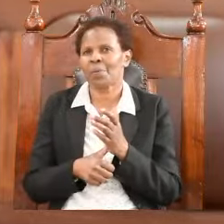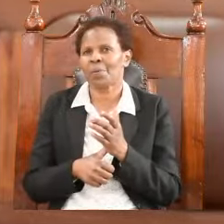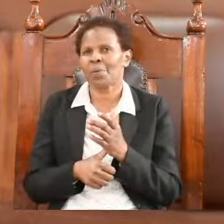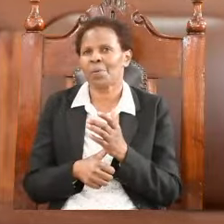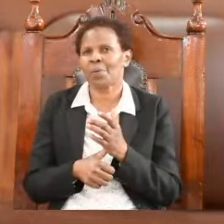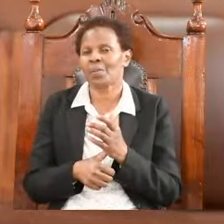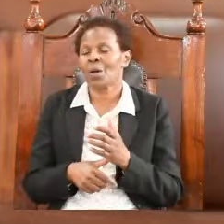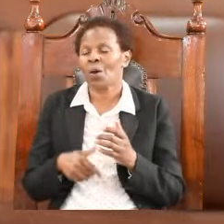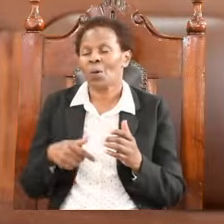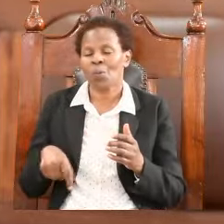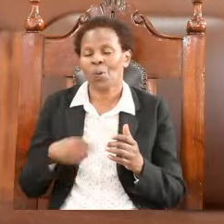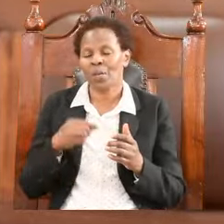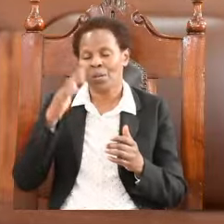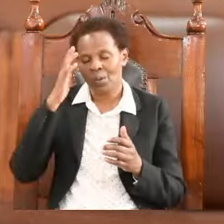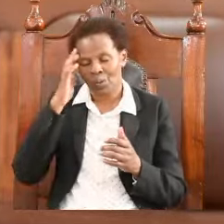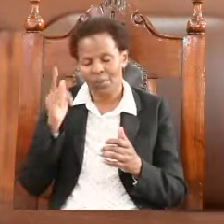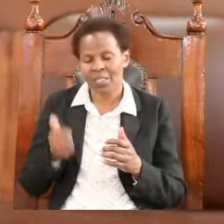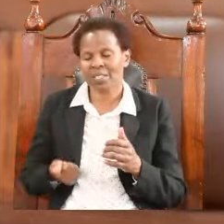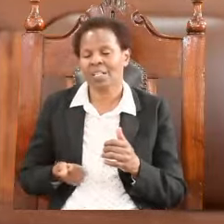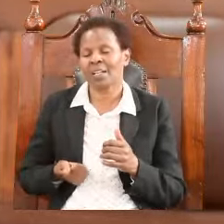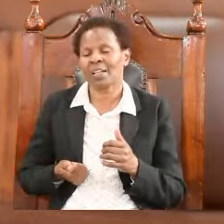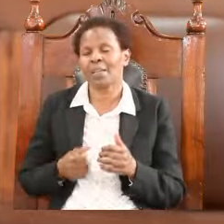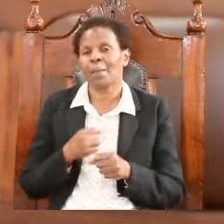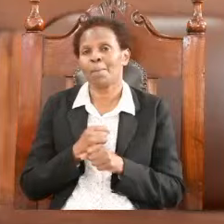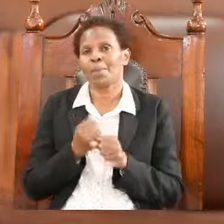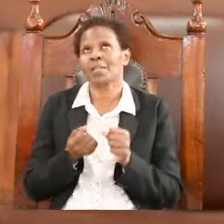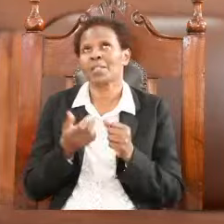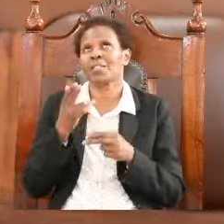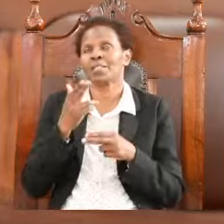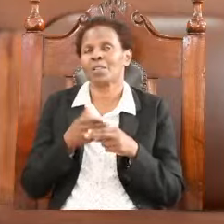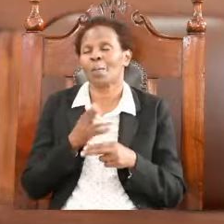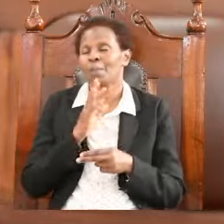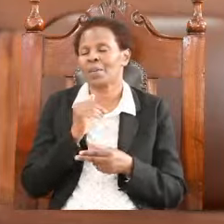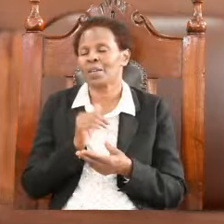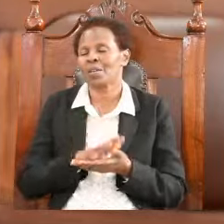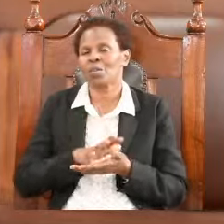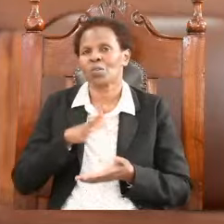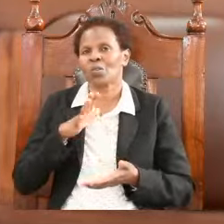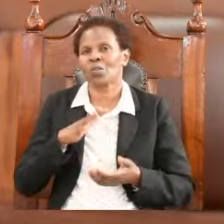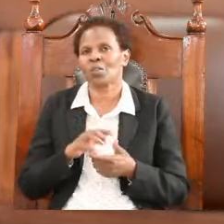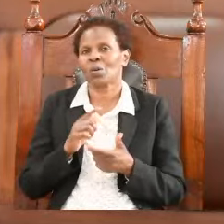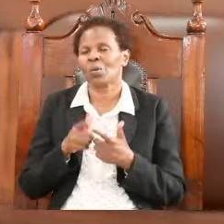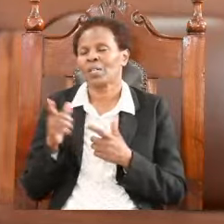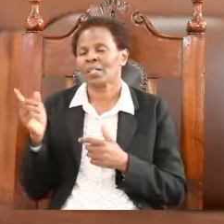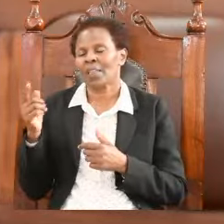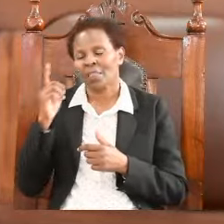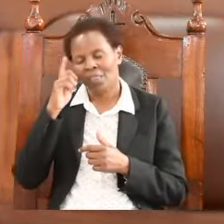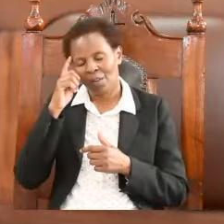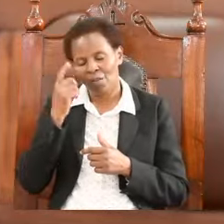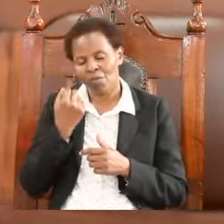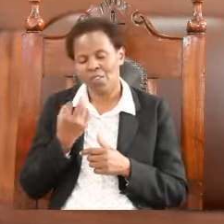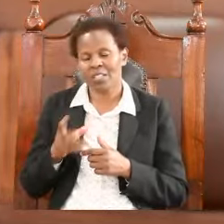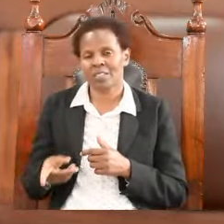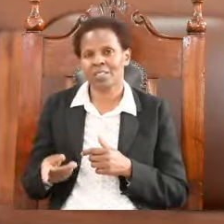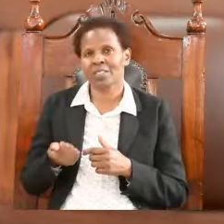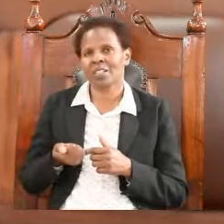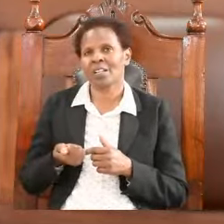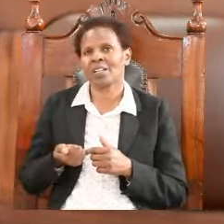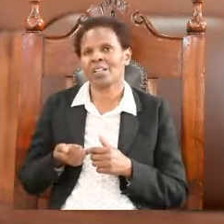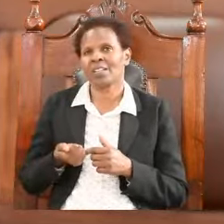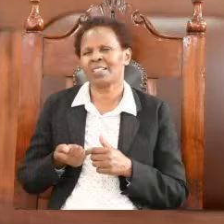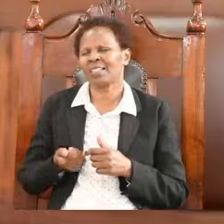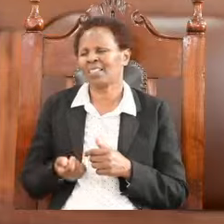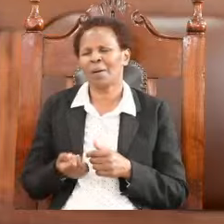amu menera, na agato magle etu alia gai leteke. Lede ya dira shiri uhora wa muiretu weo, gona ali na